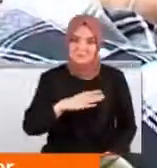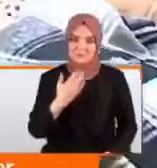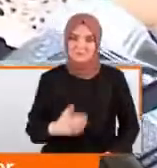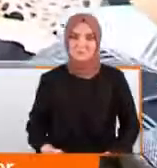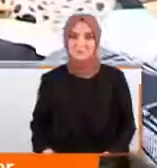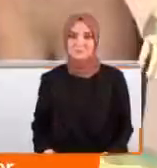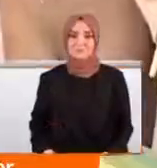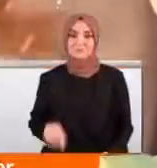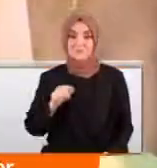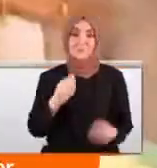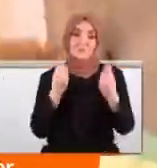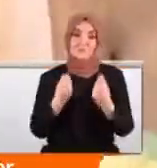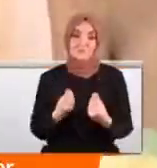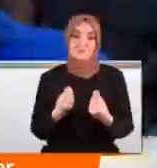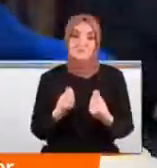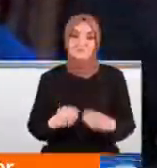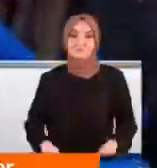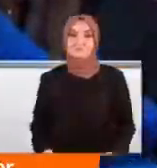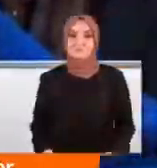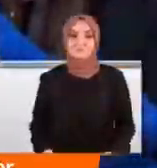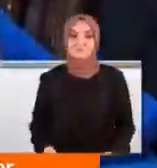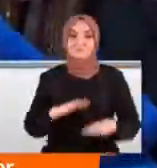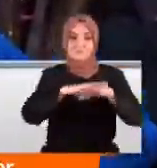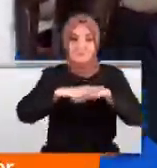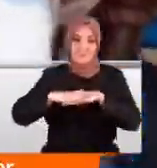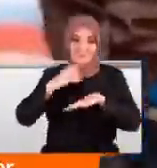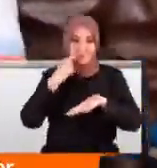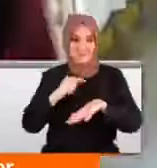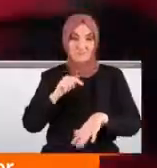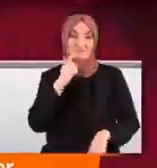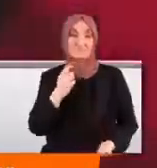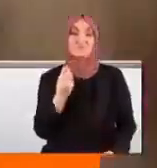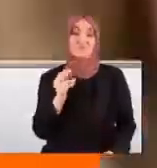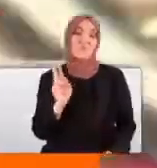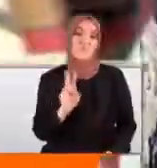Buyurun, çok güzel. Çok çok canlıyız. Ekose bu yıl çok moda.